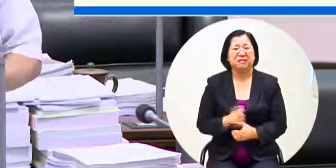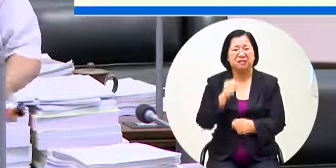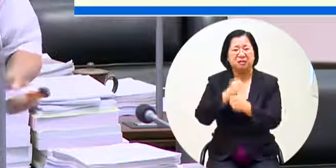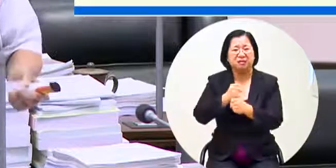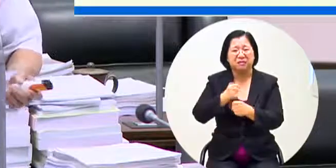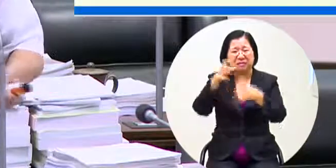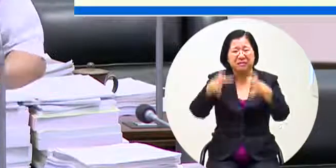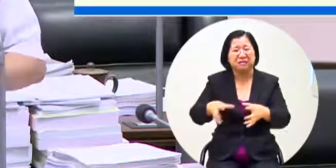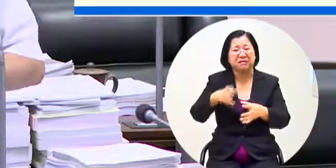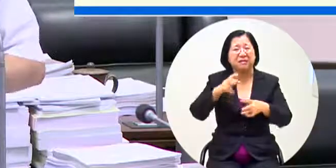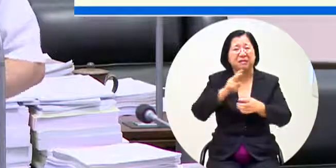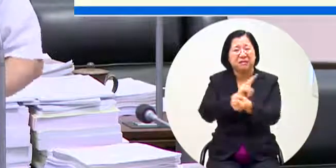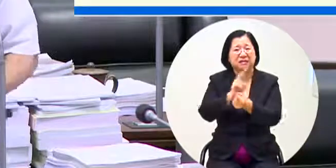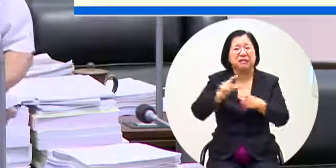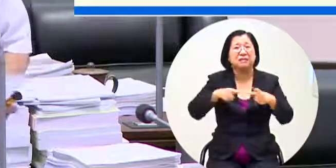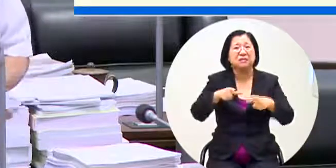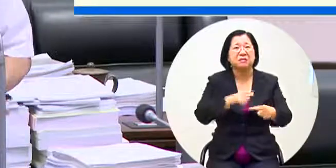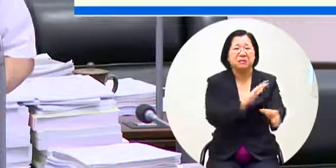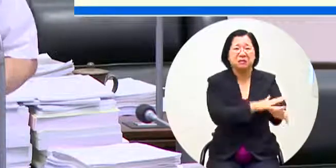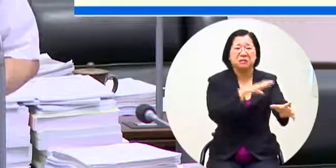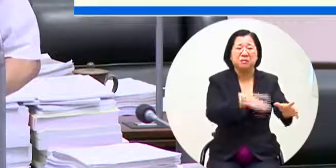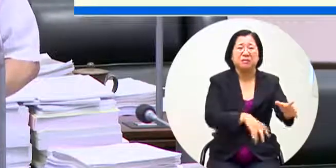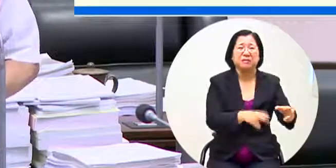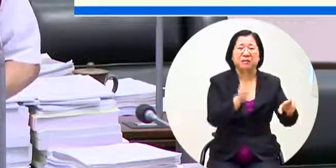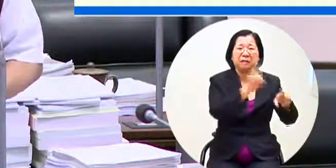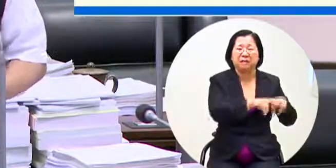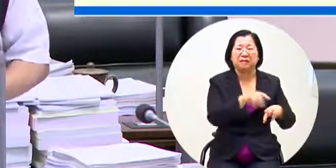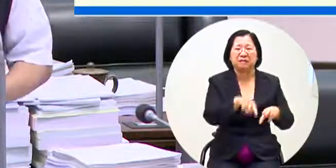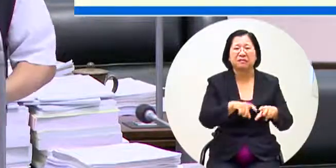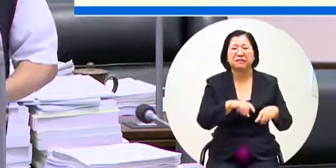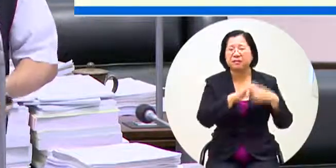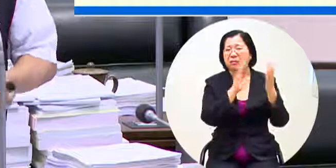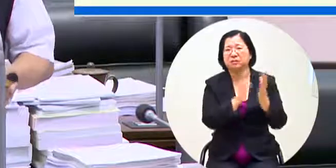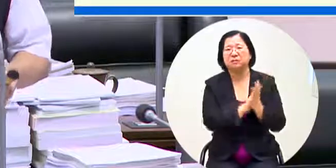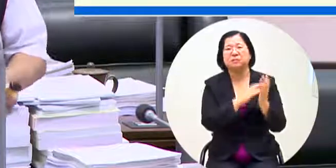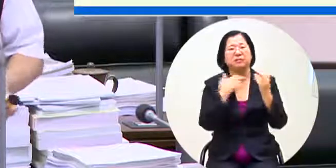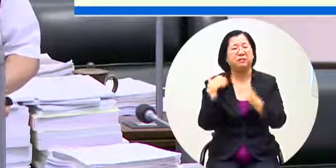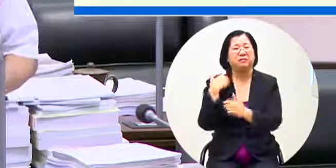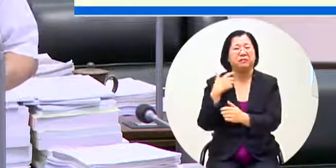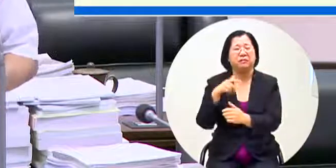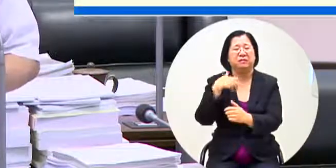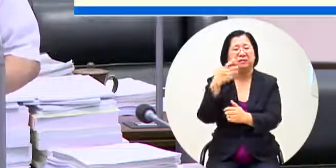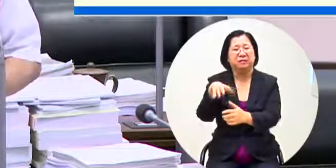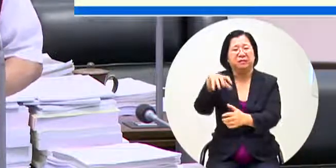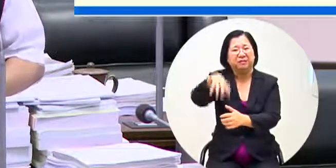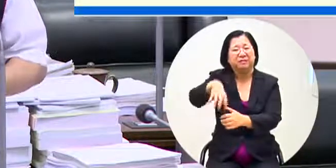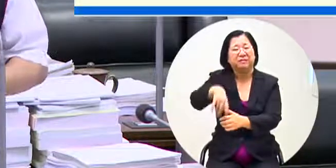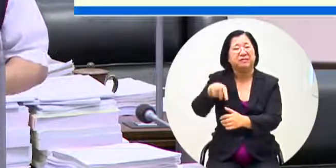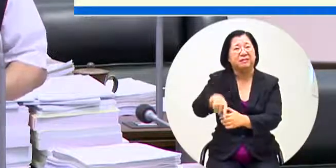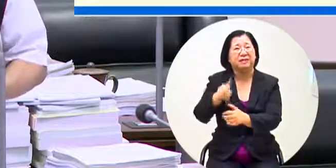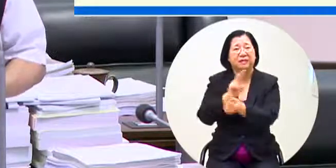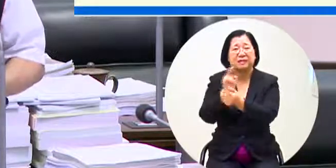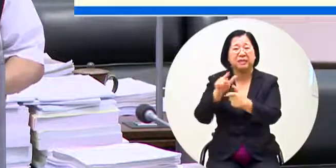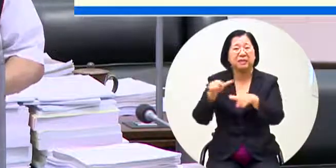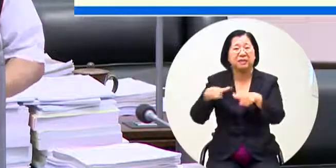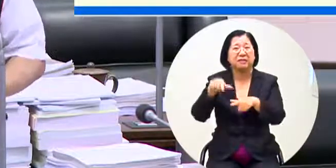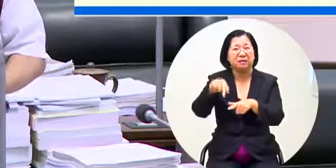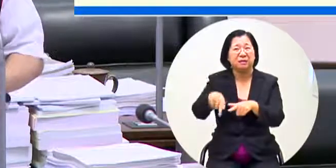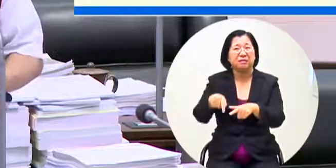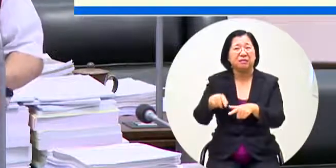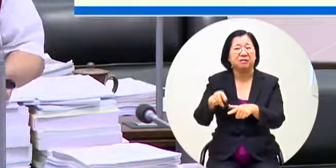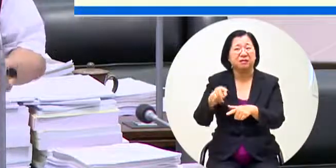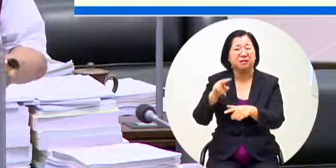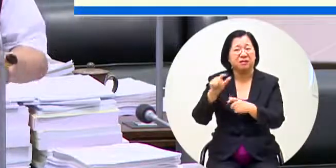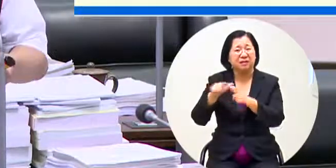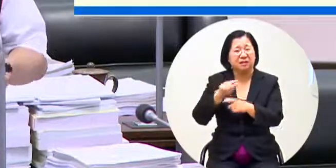摆全部拢要来咱临门，我想临门人不应该受到即款的即对待啦吼！